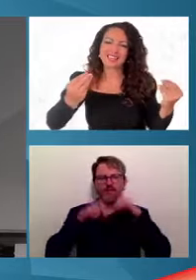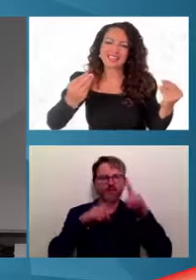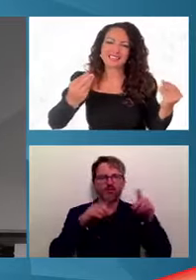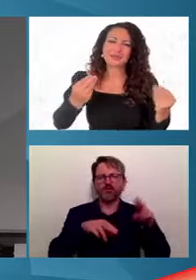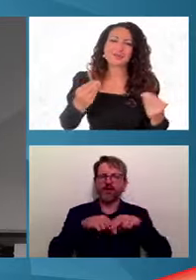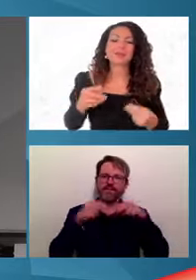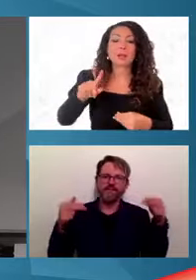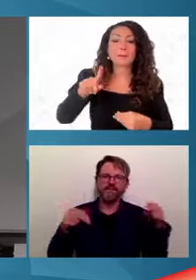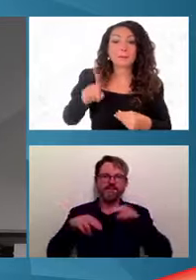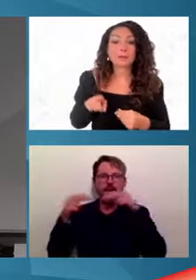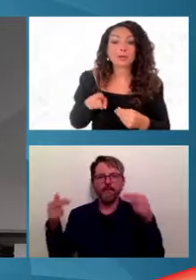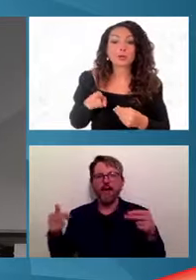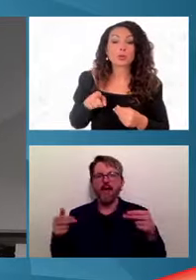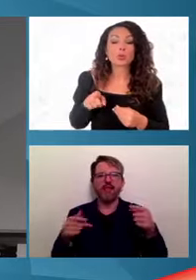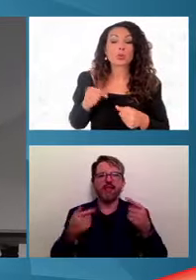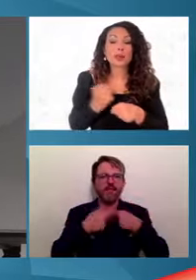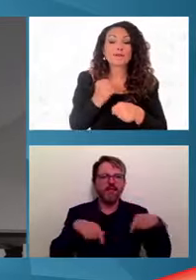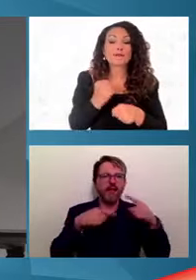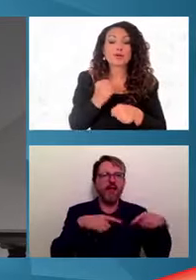salute.